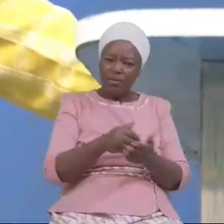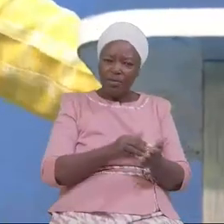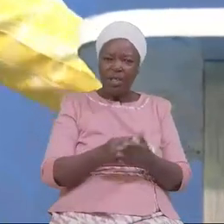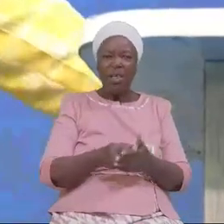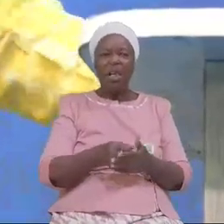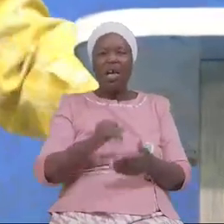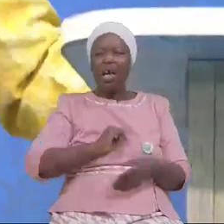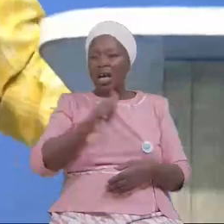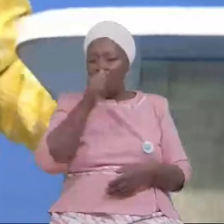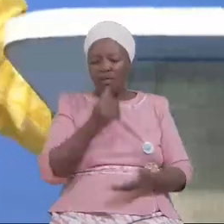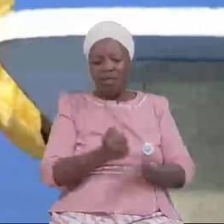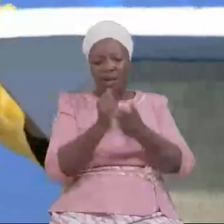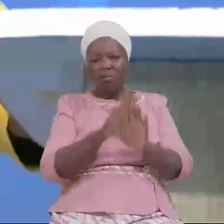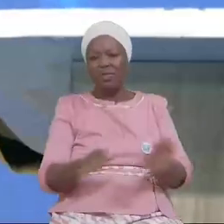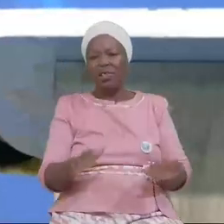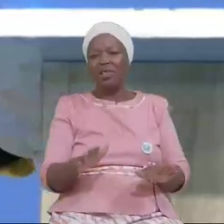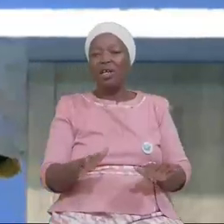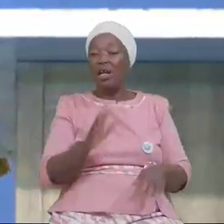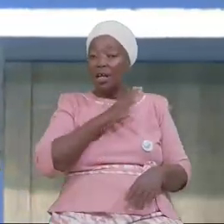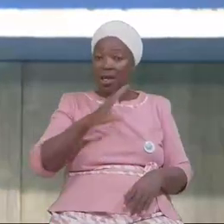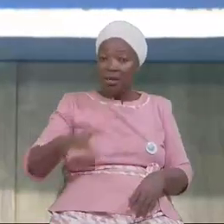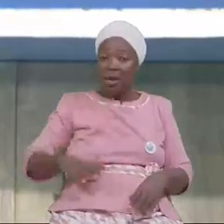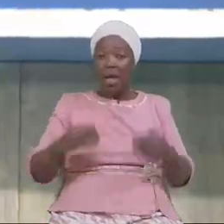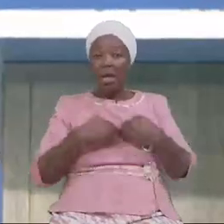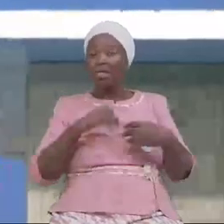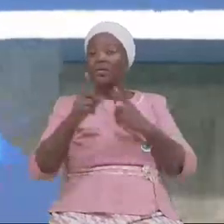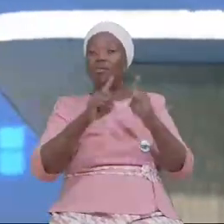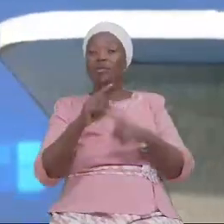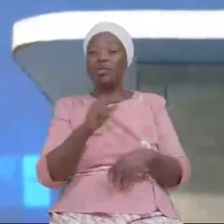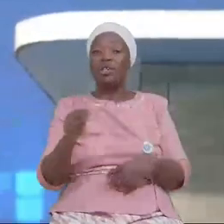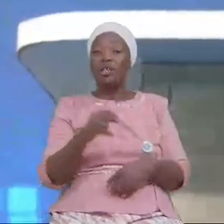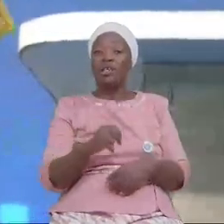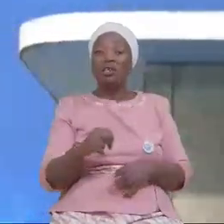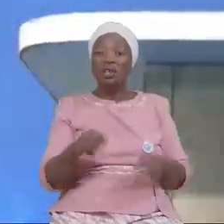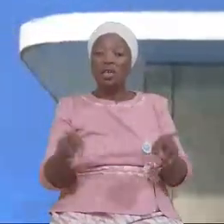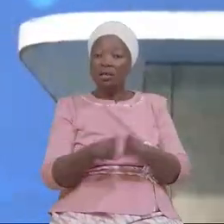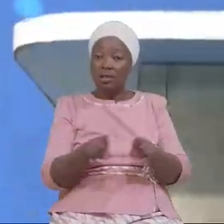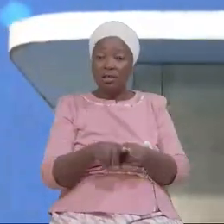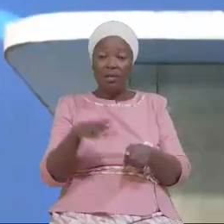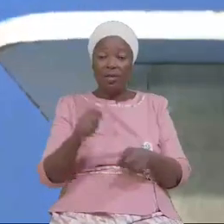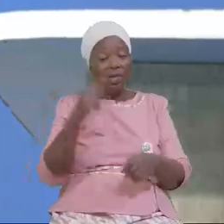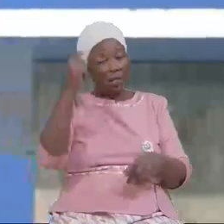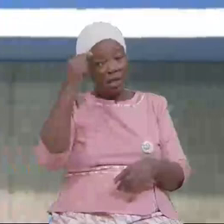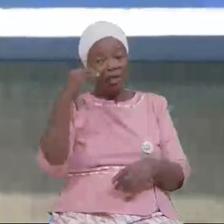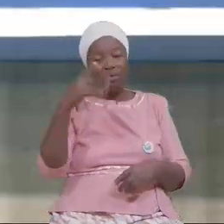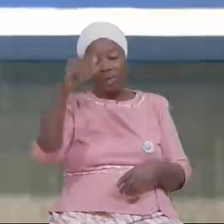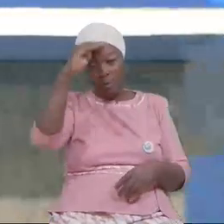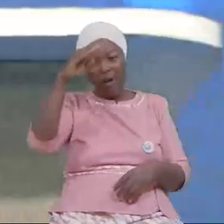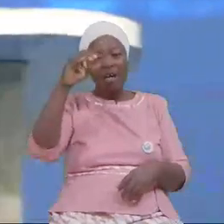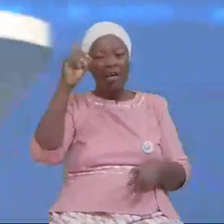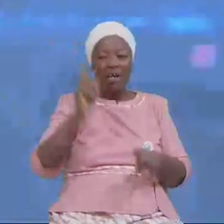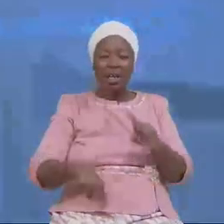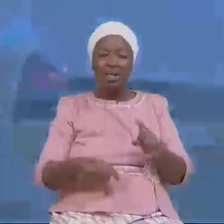suis sans secours. Christ a parlé. Même les pensées de l'homme là ne pouvaient